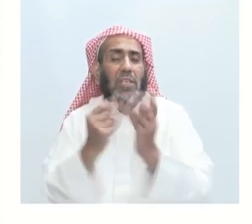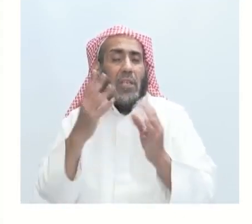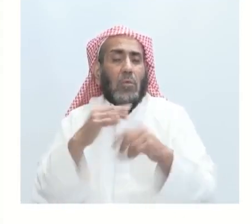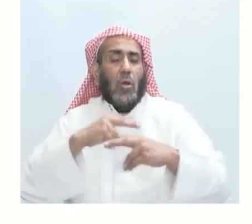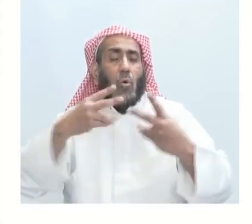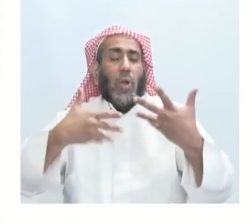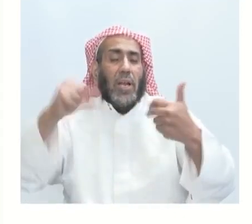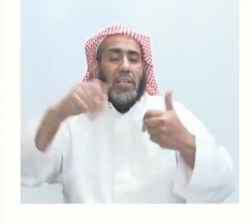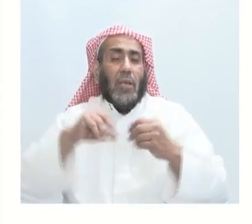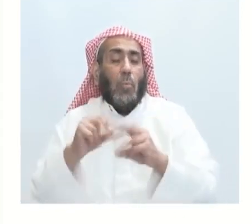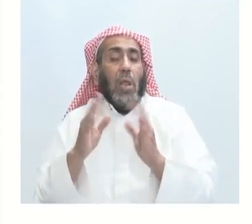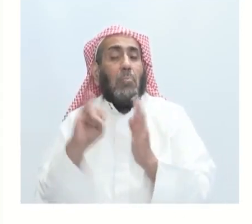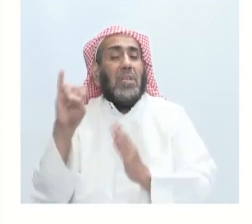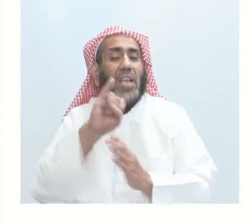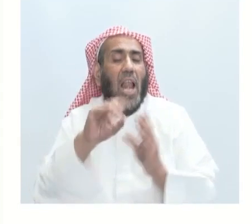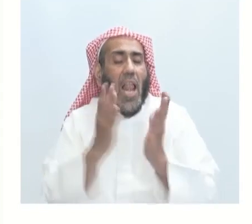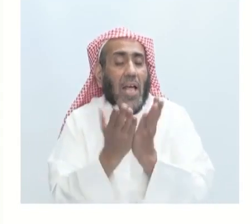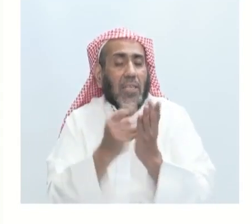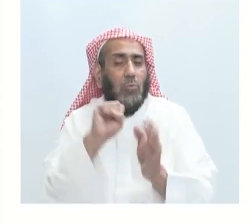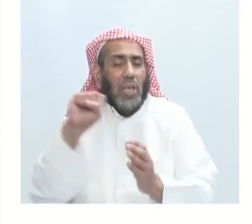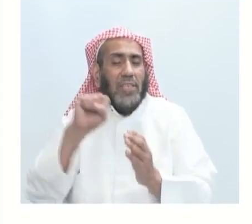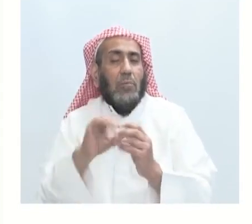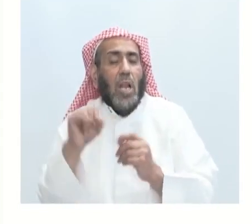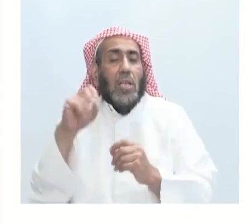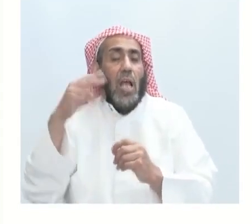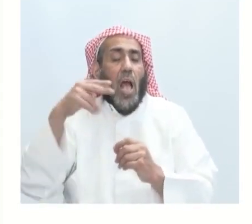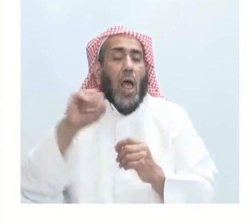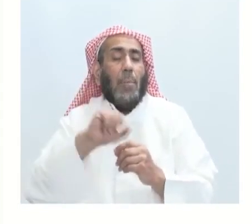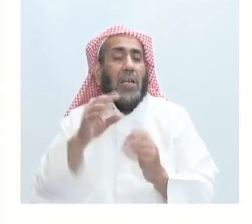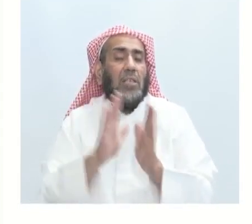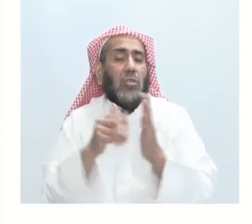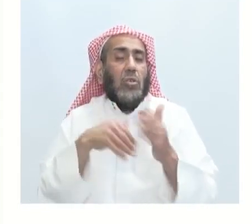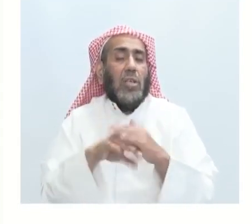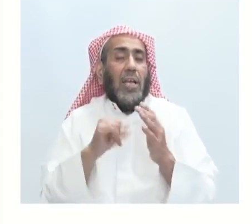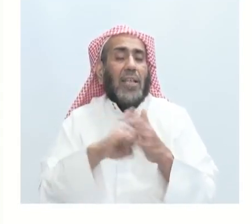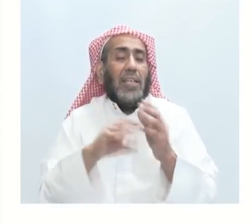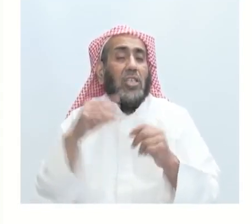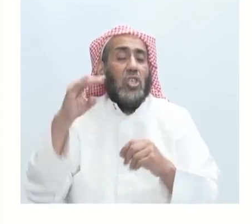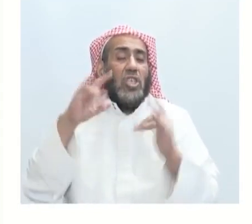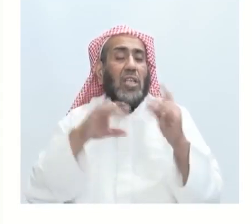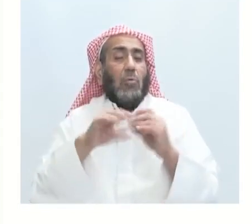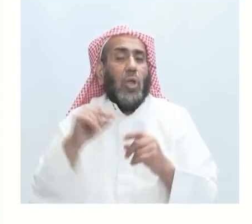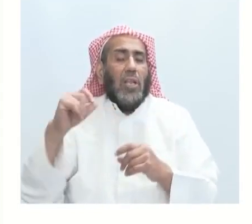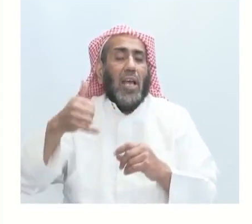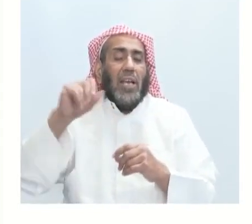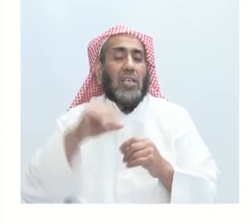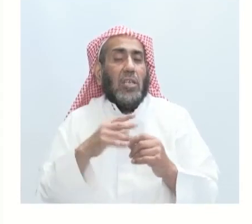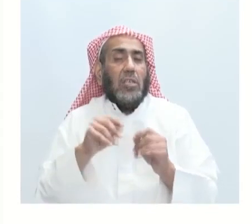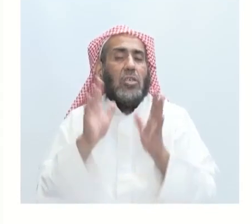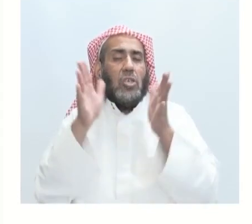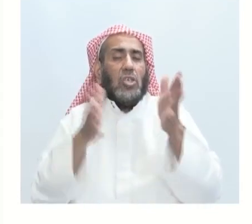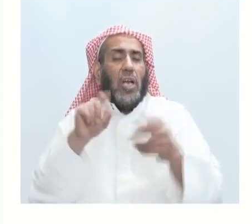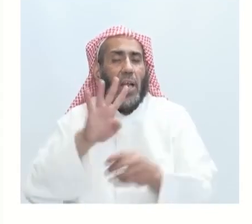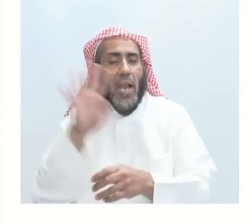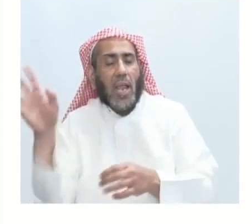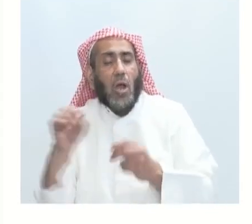والادبيه والنقديه ومن المجلات المتخصصه مجله علامات تصدر في يصدرها نادي جده الادبي ومجله دارين يصدرها نادي الشرقيه